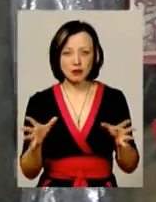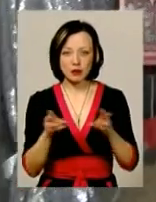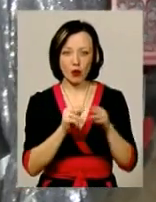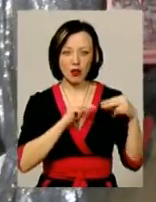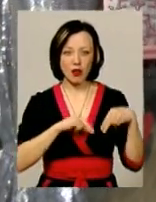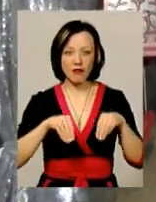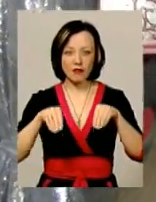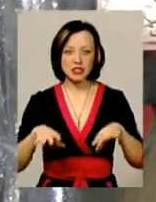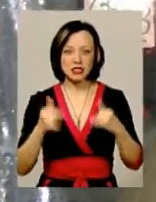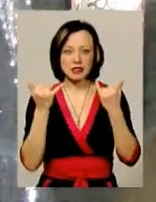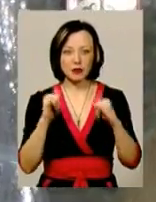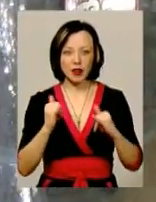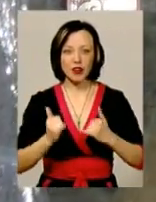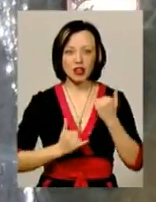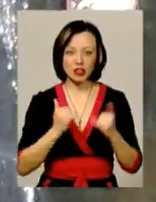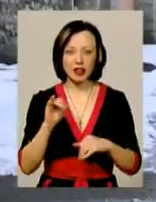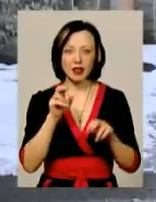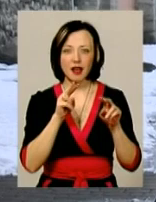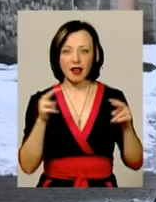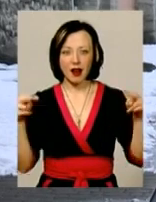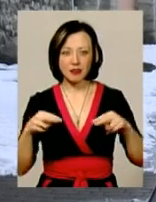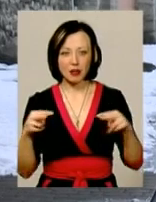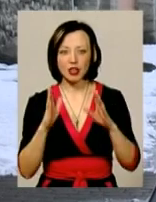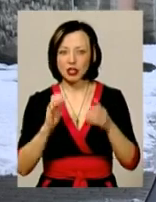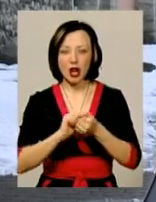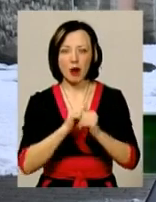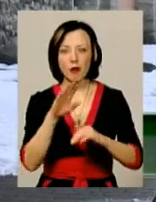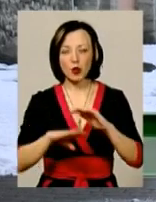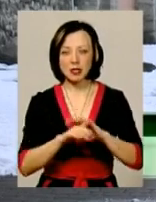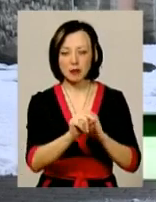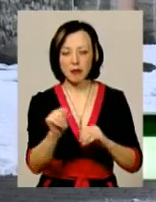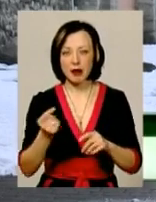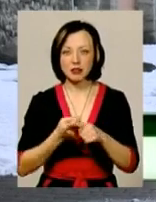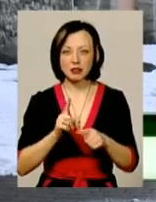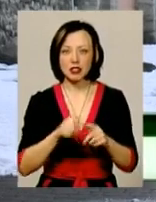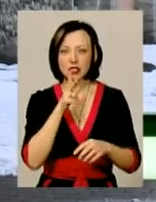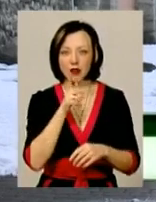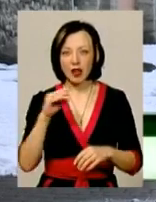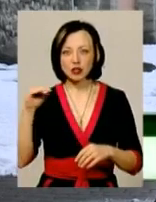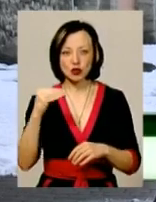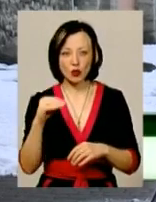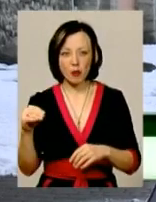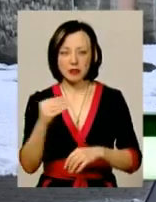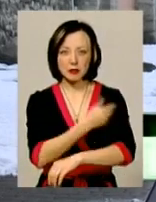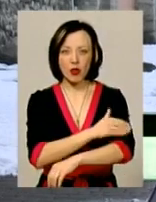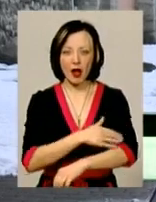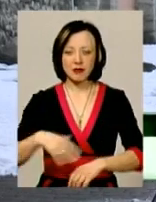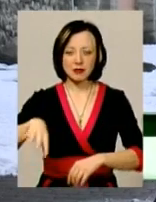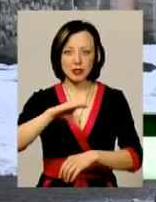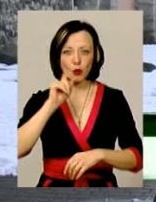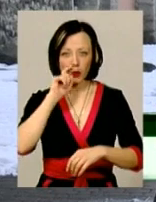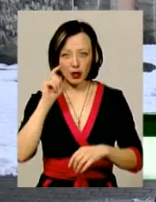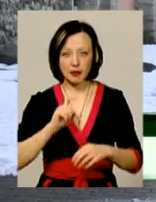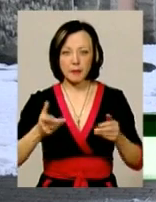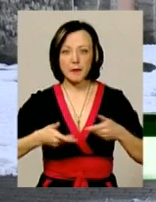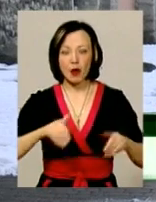колегами вирішили здивувати і наречених, і глядачів. Не лише Кам'янець-Подільські пари, це пари з Чернівець, Житомира, з Полтави, з усієї України.